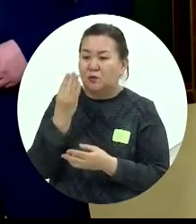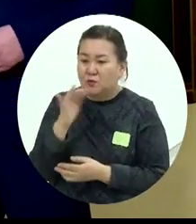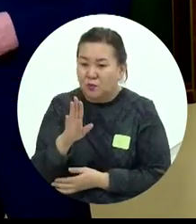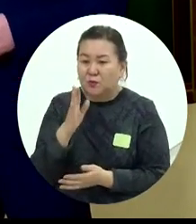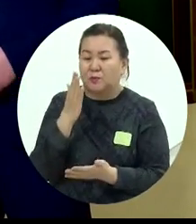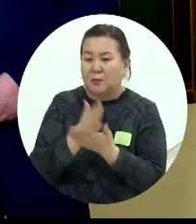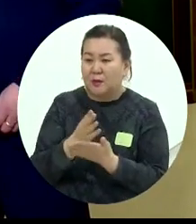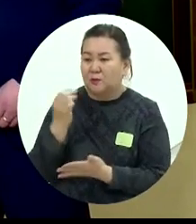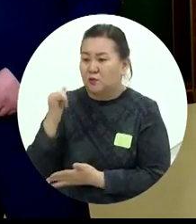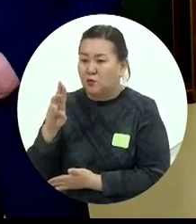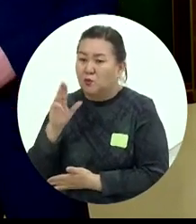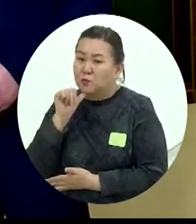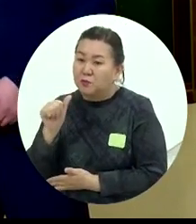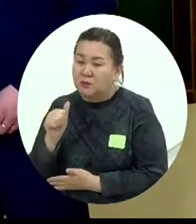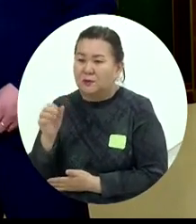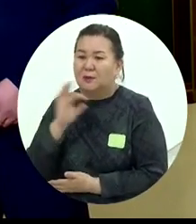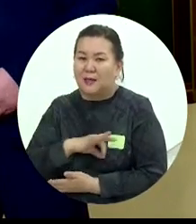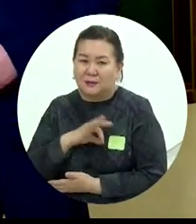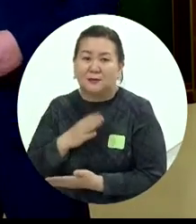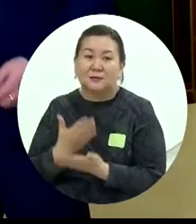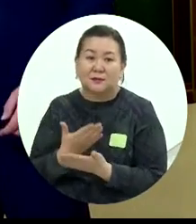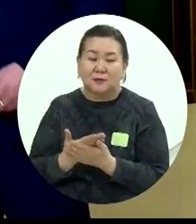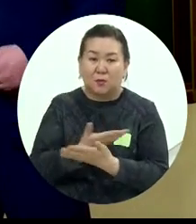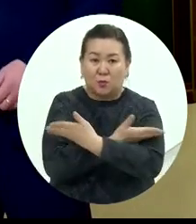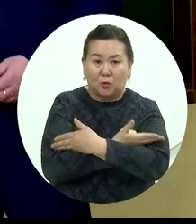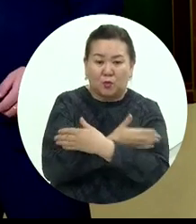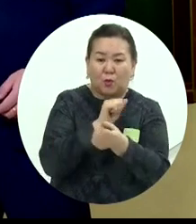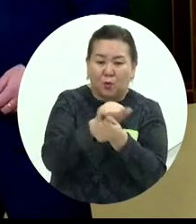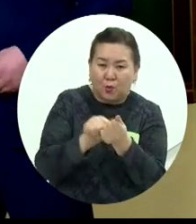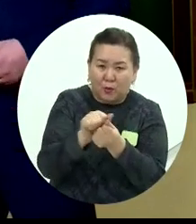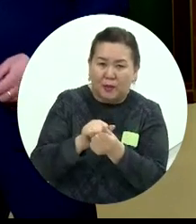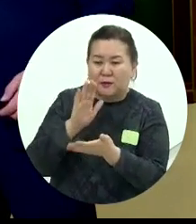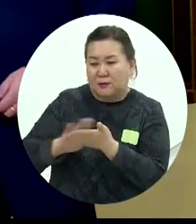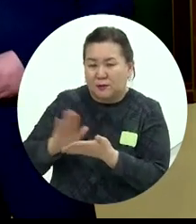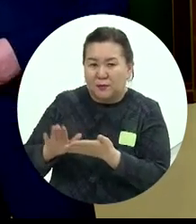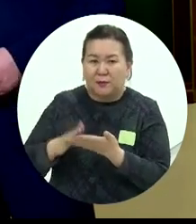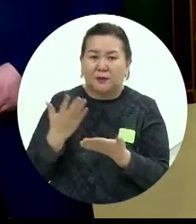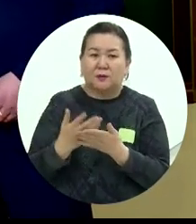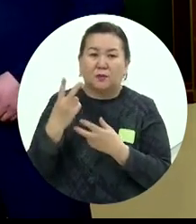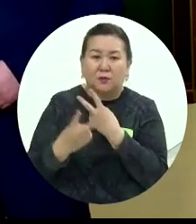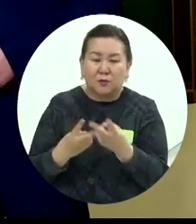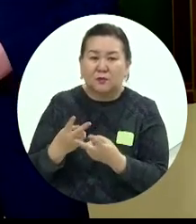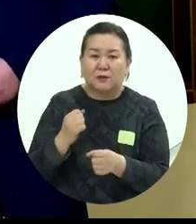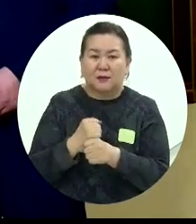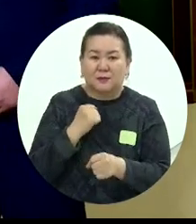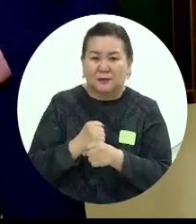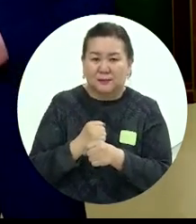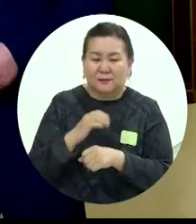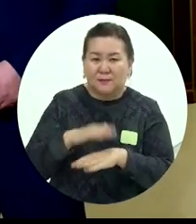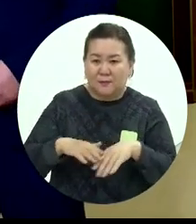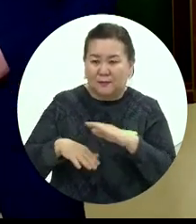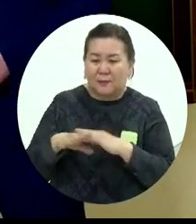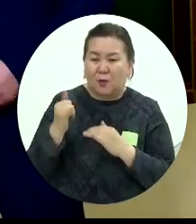шууд ба шууд усаар усыг ашиглана гэсэн үг. Өөрөөр хэлбэл одоо потолкийг угаац цэвэрлэх гэх мэтлийн энэ үйл ажиллагааны үр дүнд